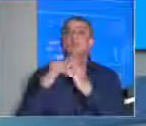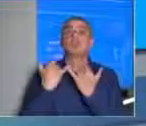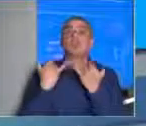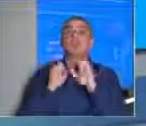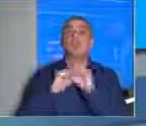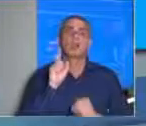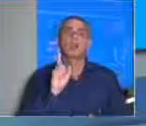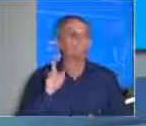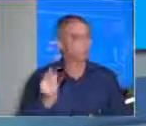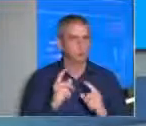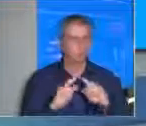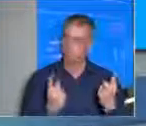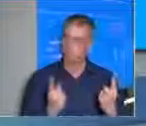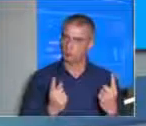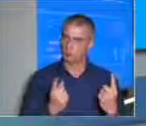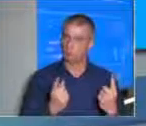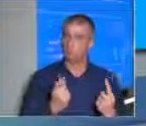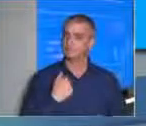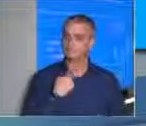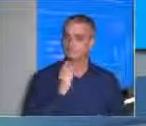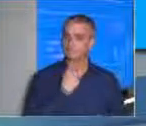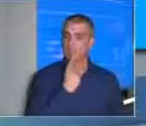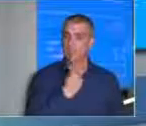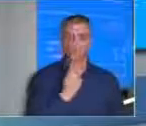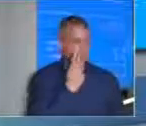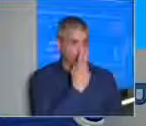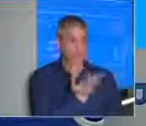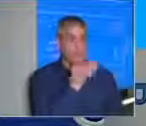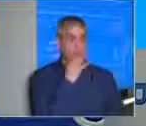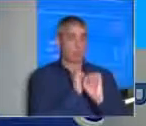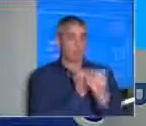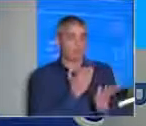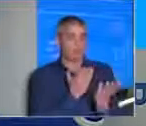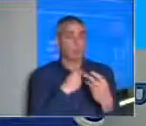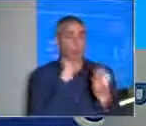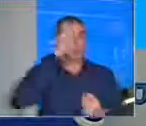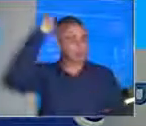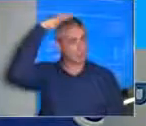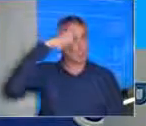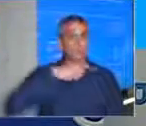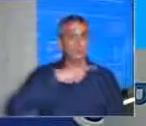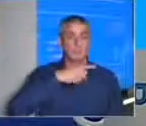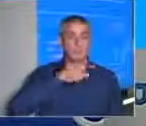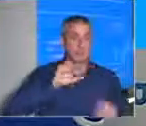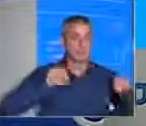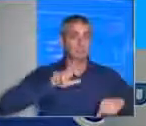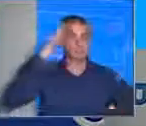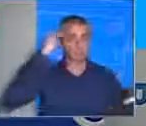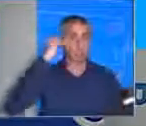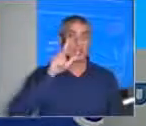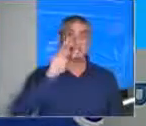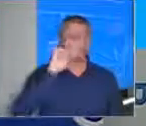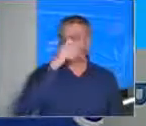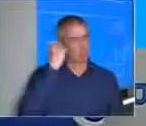לפיתוח גרעין, זה משהו אחר, וכאן אני גם צריכה להגיד לך. לא, אבל בואי תראי איזה לגיטימציה נותן טראמפ לקים הרוצח